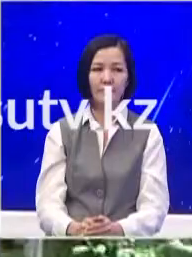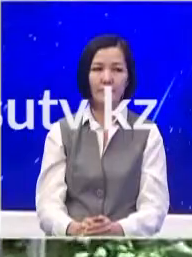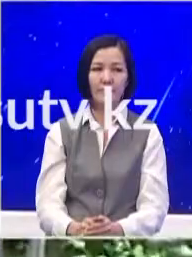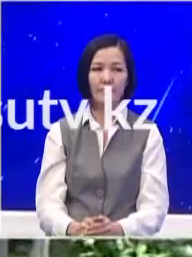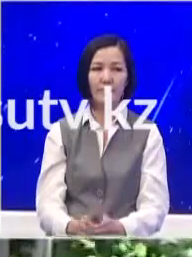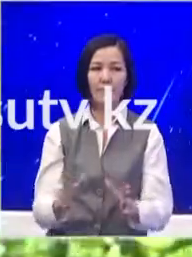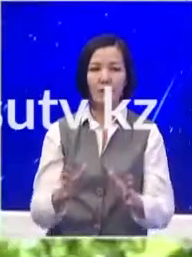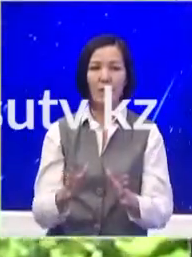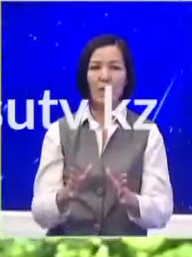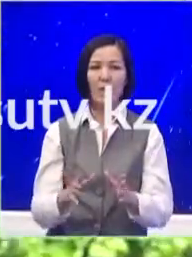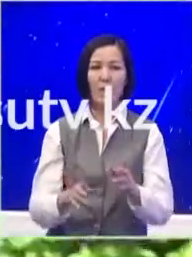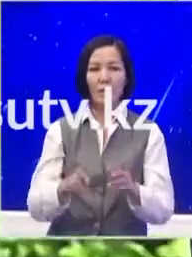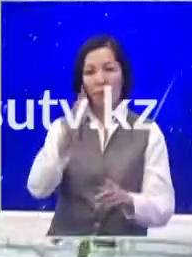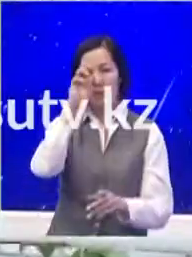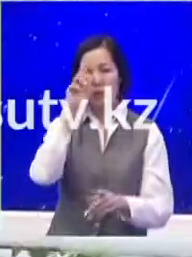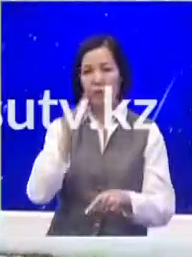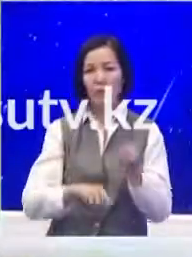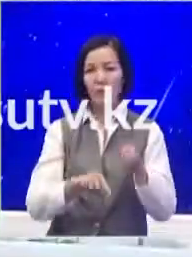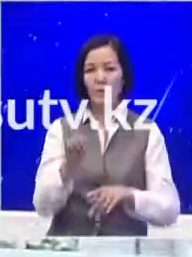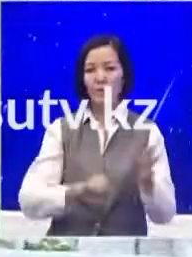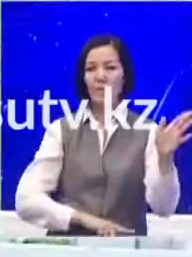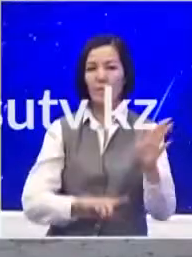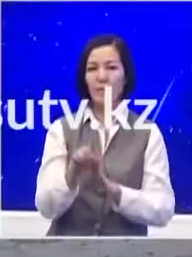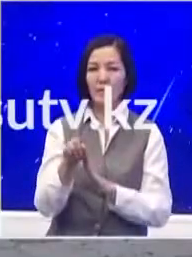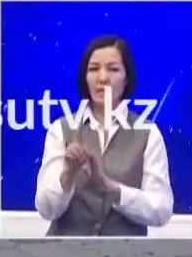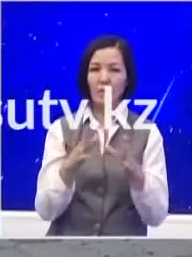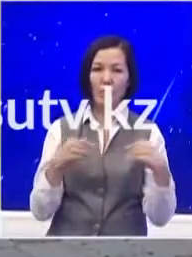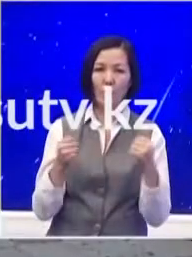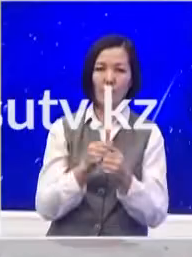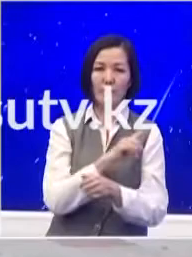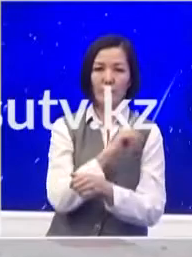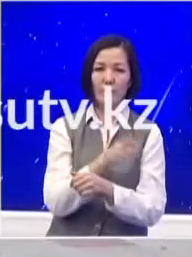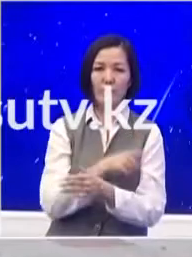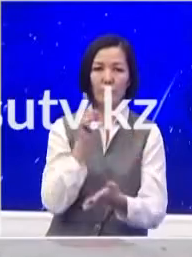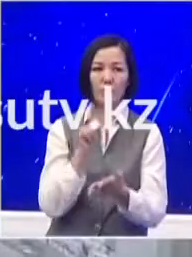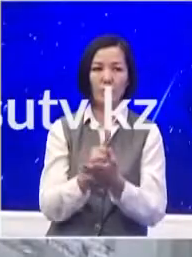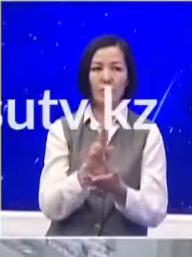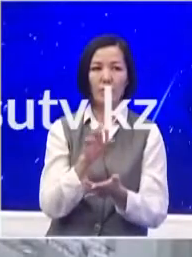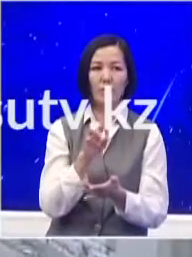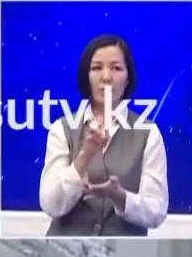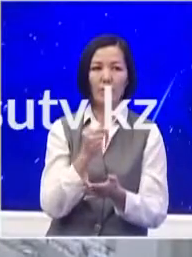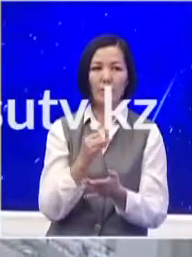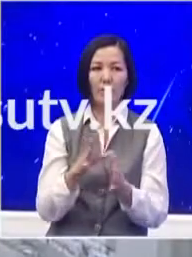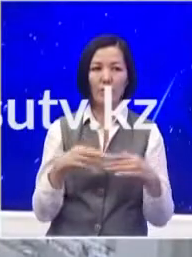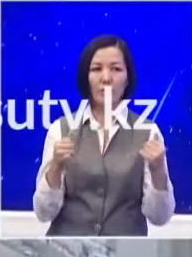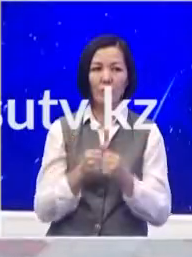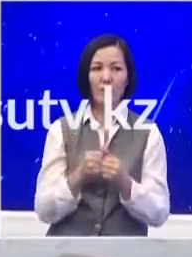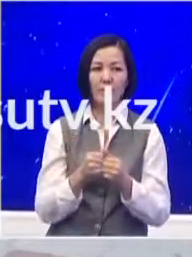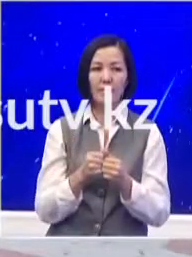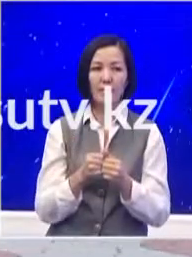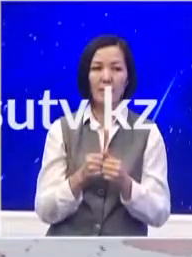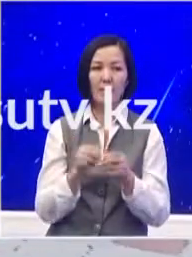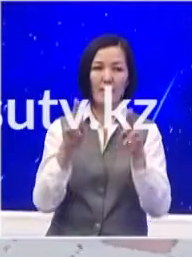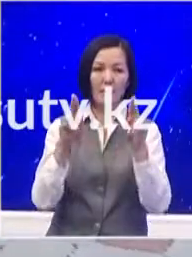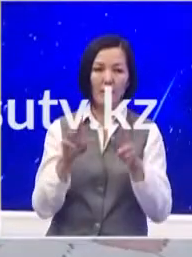Отан отбасынан басталатынын ескерсек, алдымен сол отанды құрайтын отбасы мықты болуы шарт. Көлбаевтар әулеті осы қағиданы берік